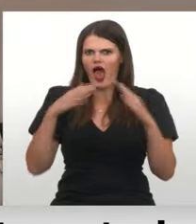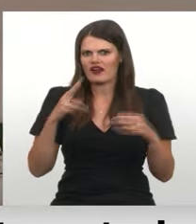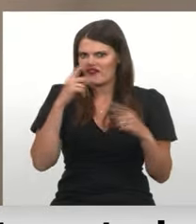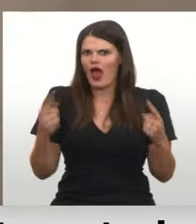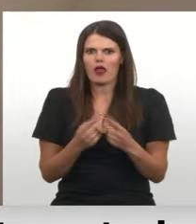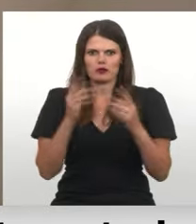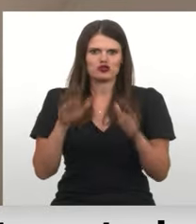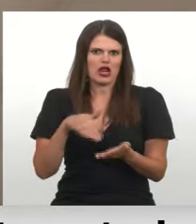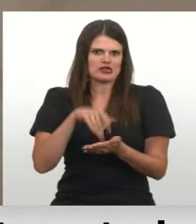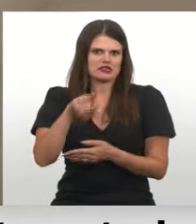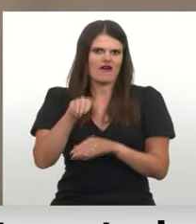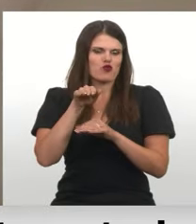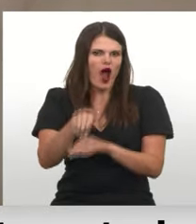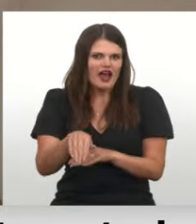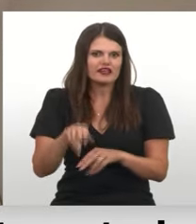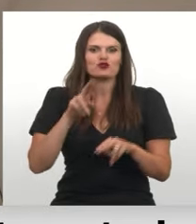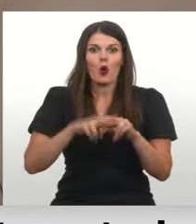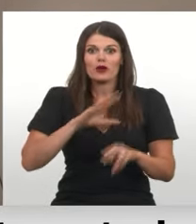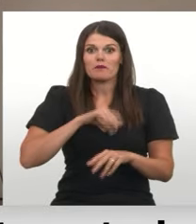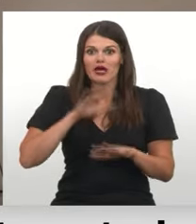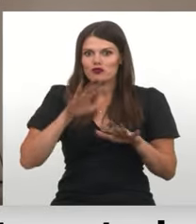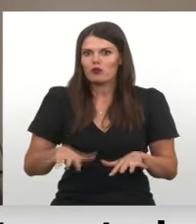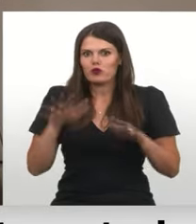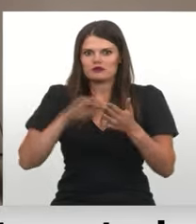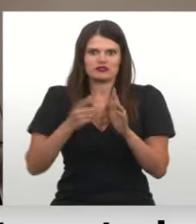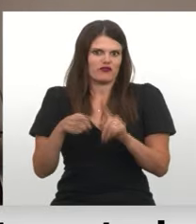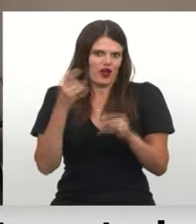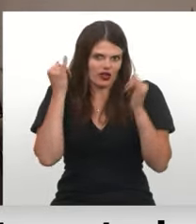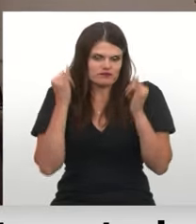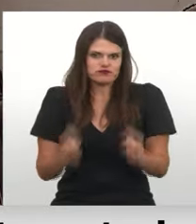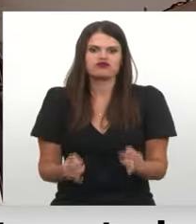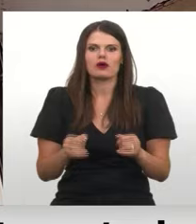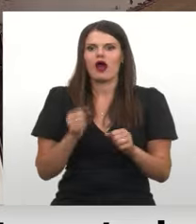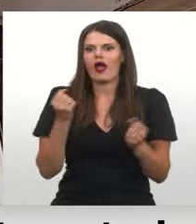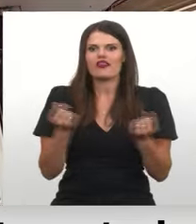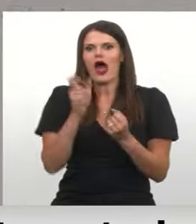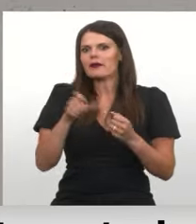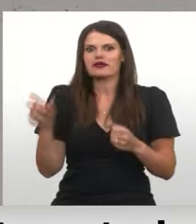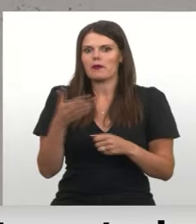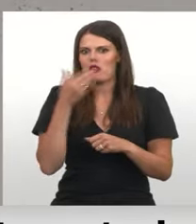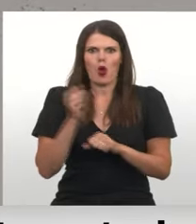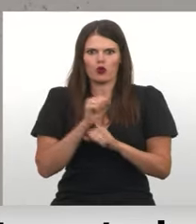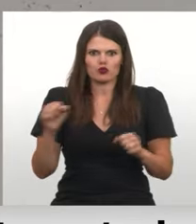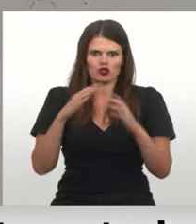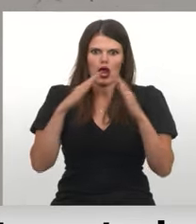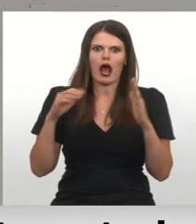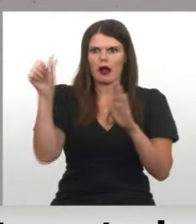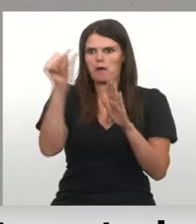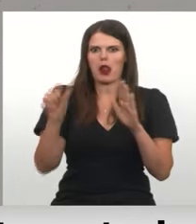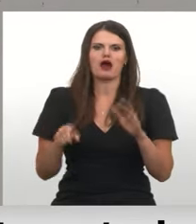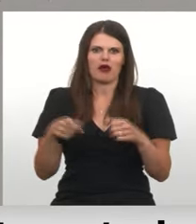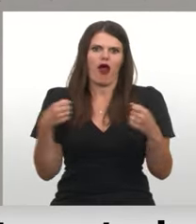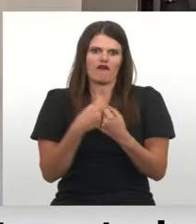mērķiem, bet pēc plūdiem situācija ir kritiska. Darbinieki nav droši šeit, jo ēka plaisā un ēka praktiski ir